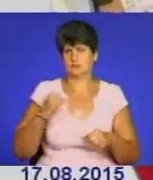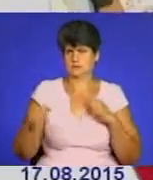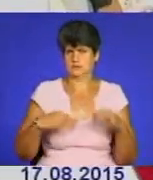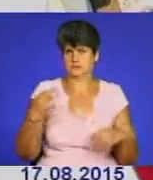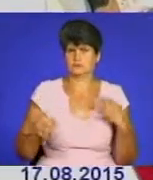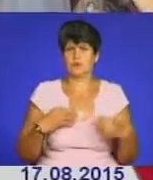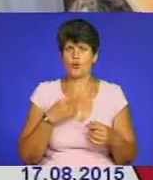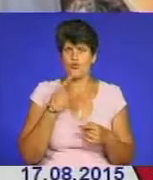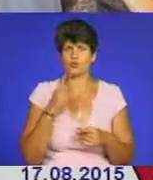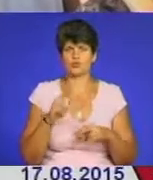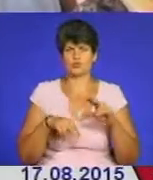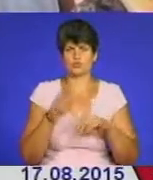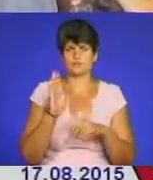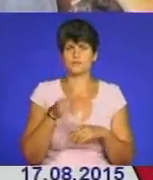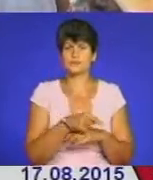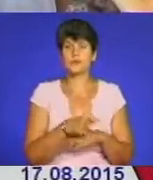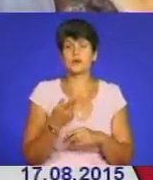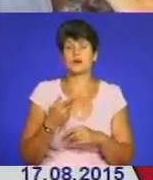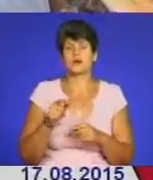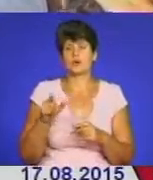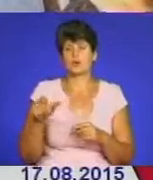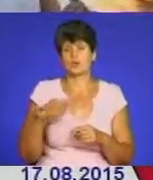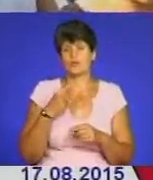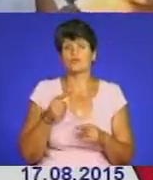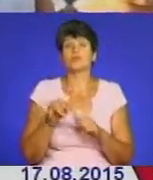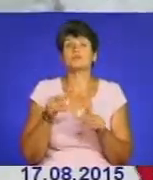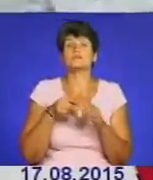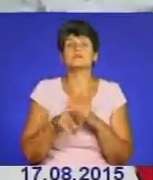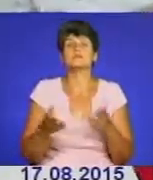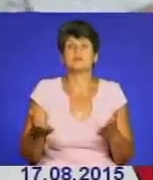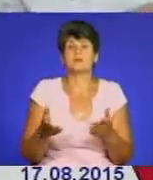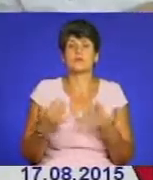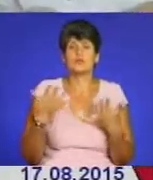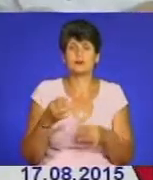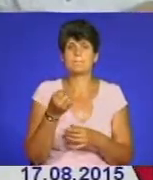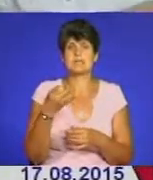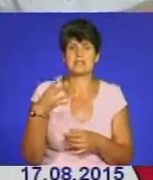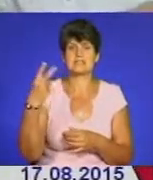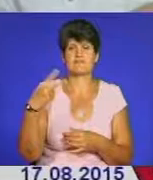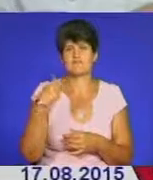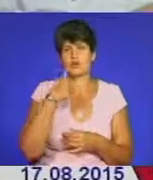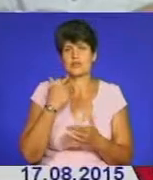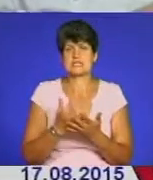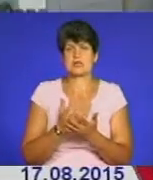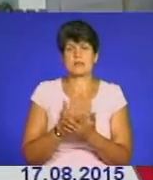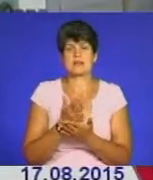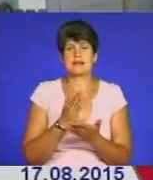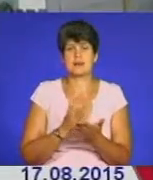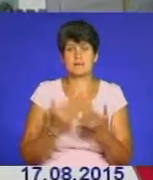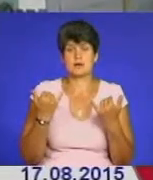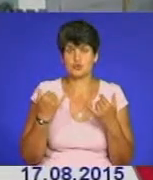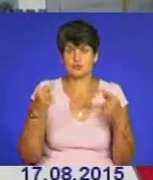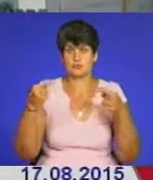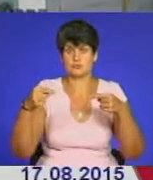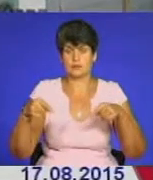територію забудують. Торговці кажуть, якщо так і станеться, їм ніде діватися. Тут вони вже 15-20 років заробляють на хліб. А з нинішньою